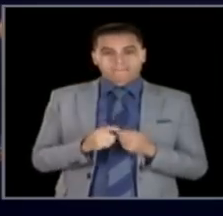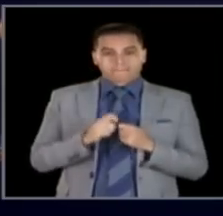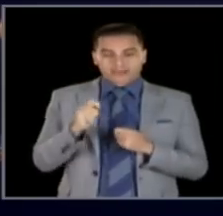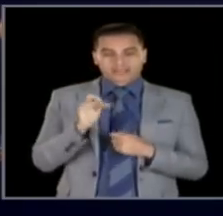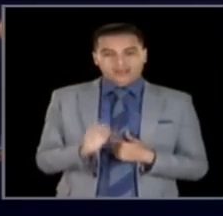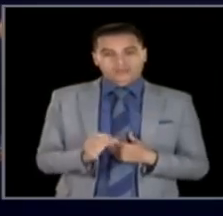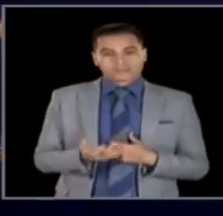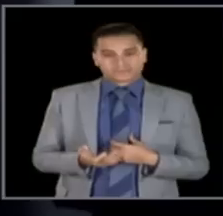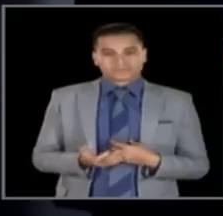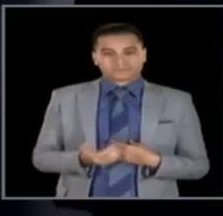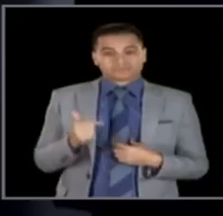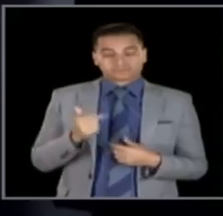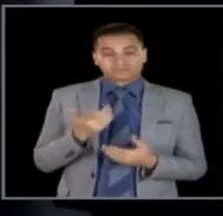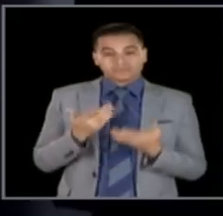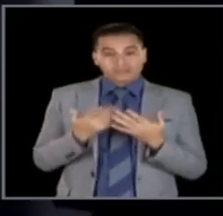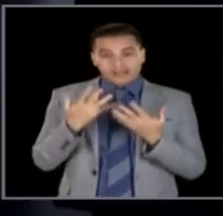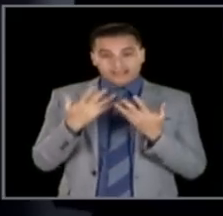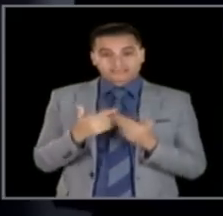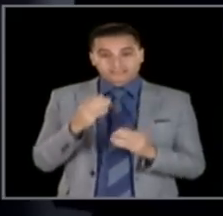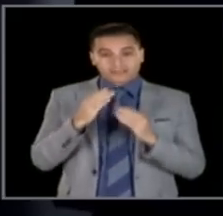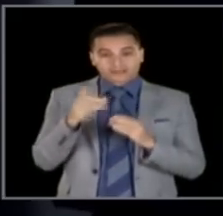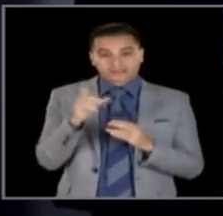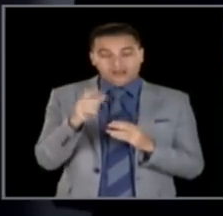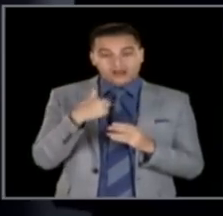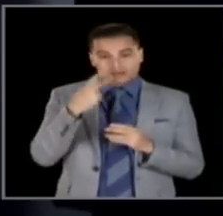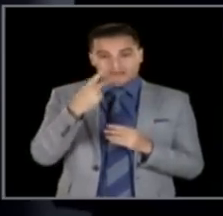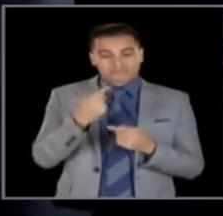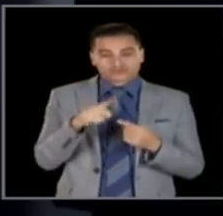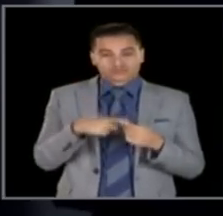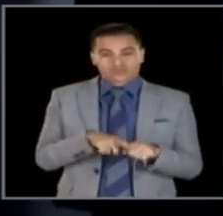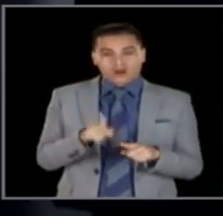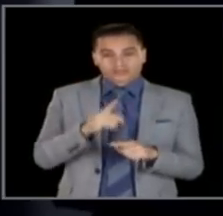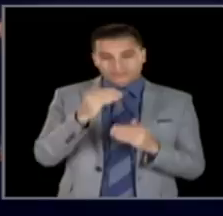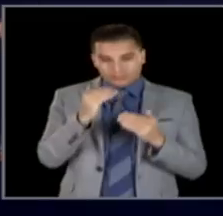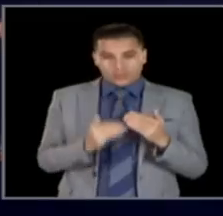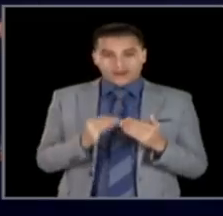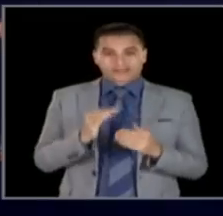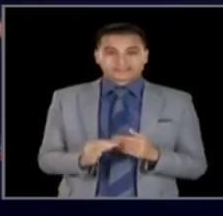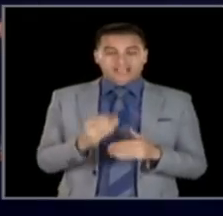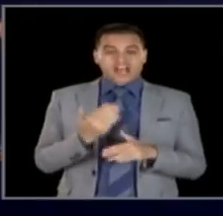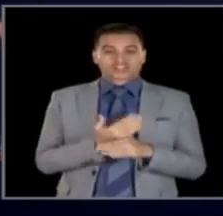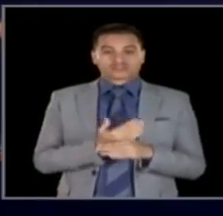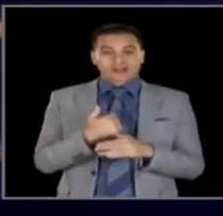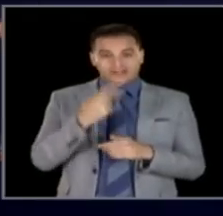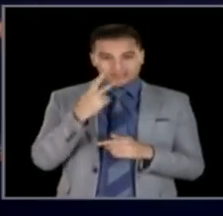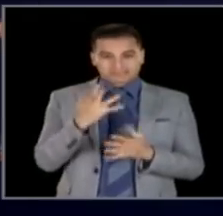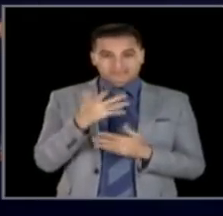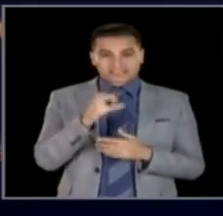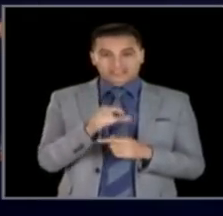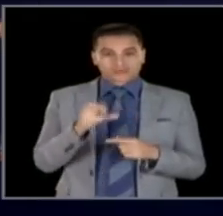بعيد، ففي حسبة الإجابات الصحيحة مش هتبقى في صالحكم. عشان كده